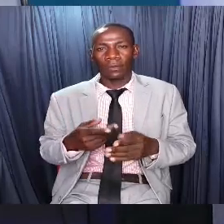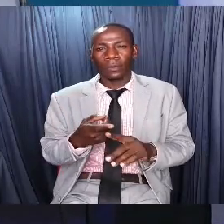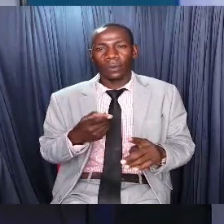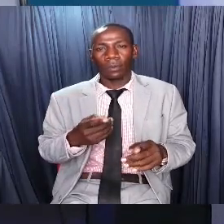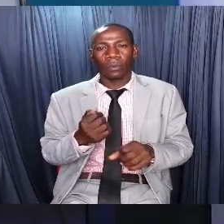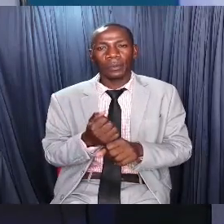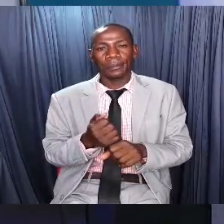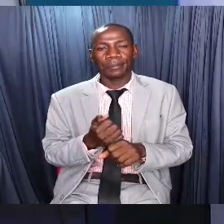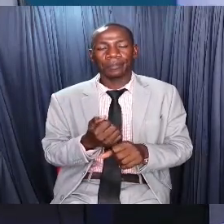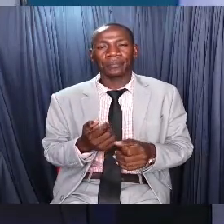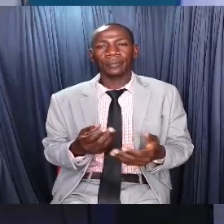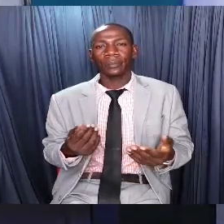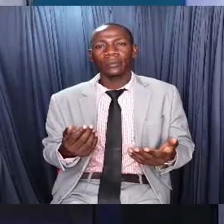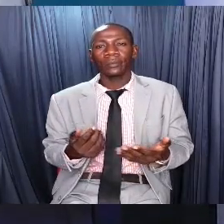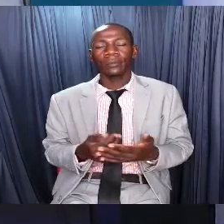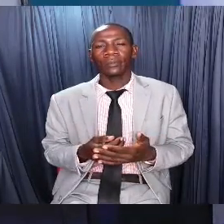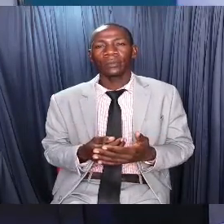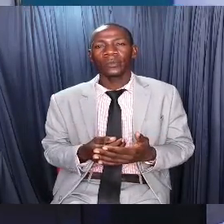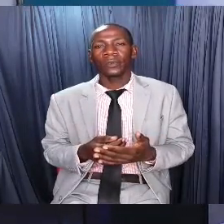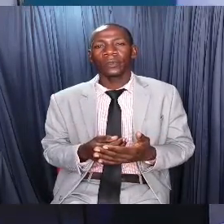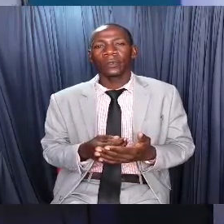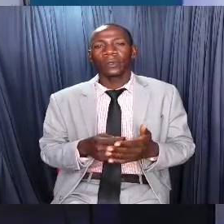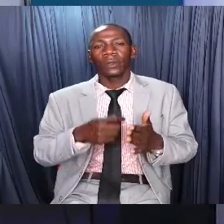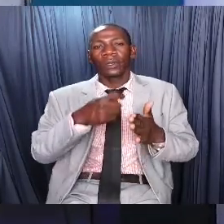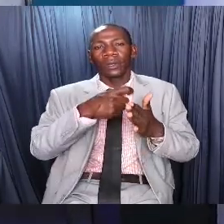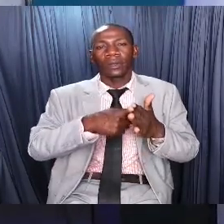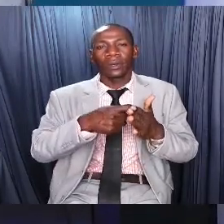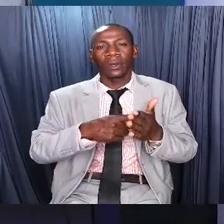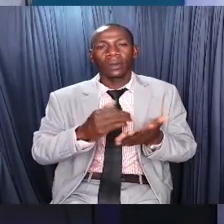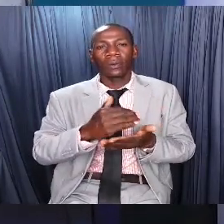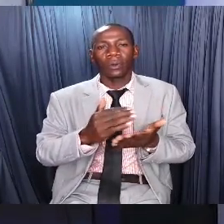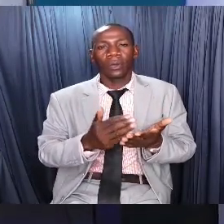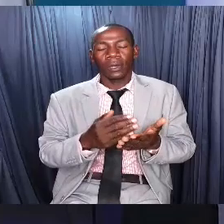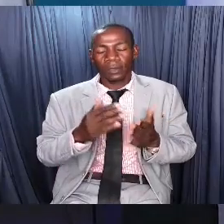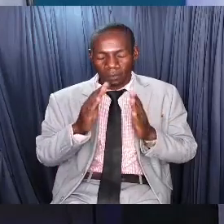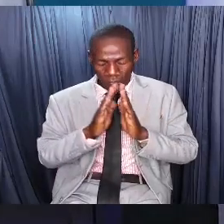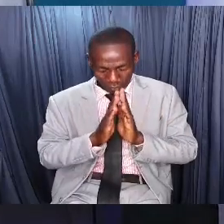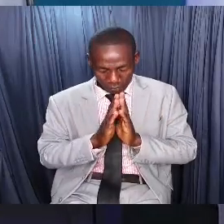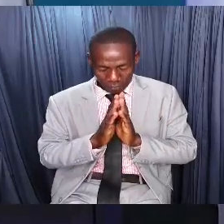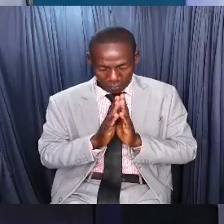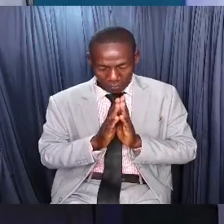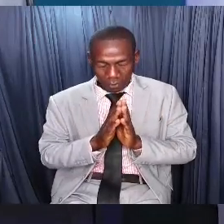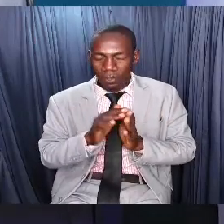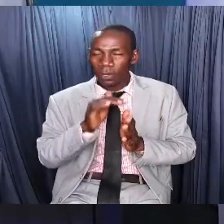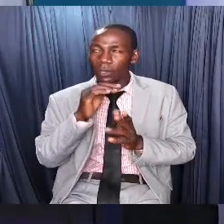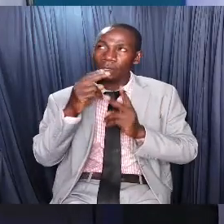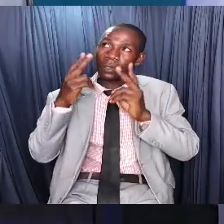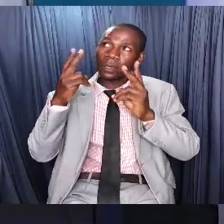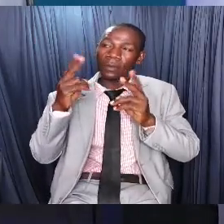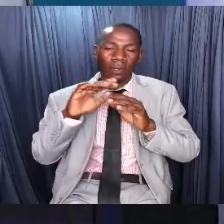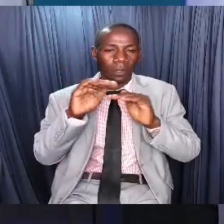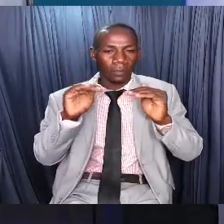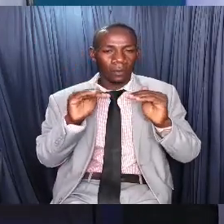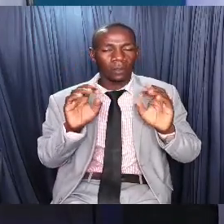of all I possess. Aya mtoza ushuru naye akainamisha kichwa chake. Now the publican too, hata huko mbinguni hakuangalia. He could not face the